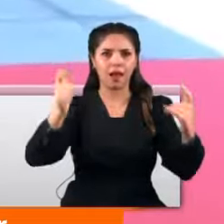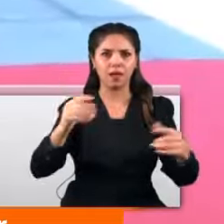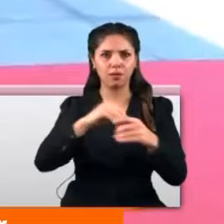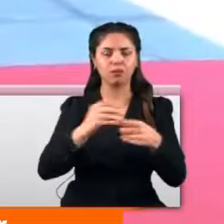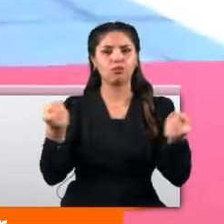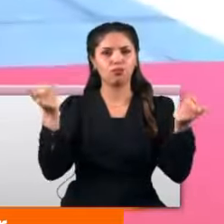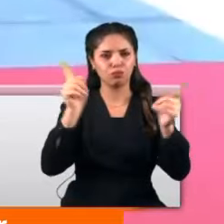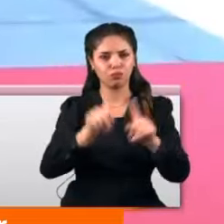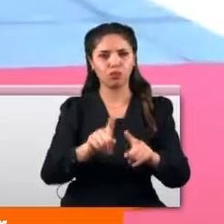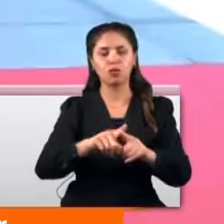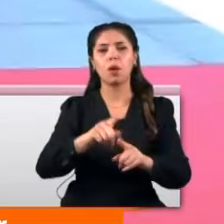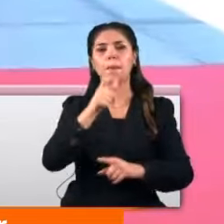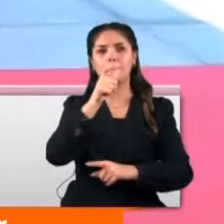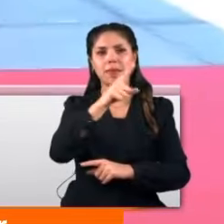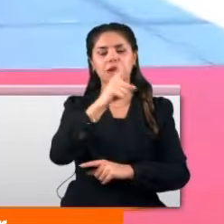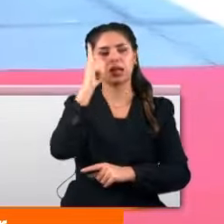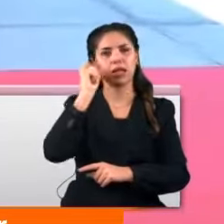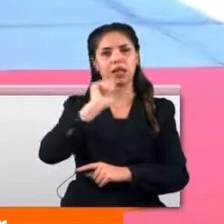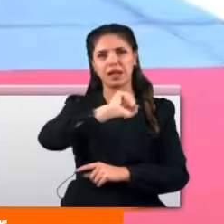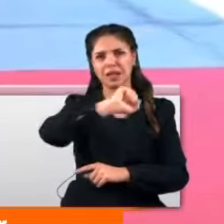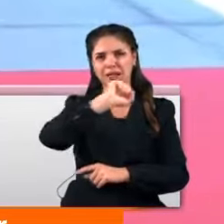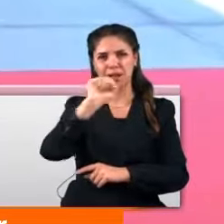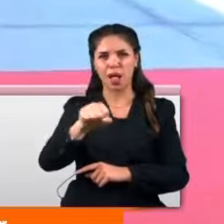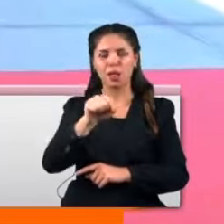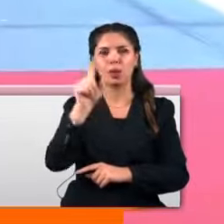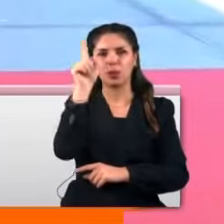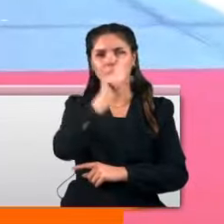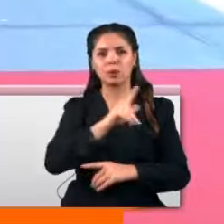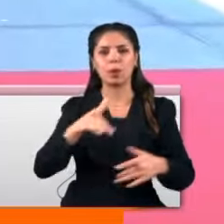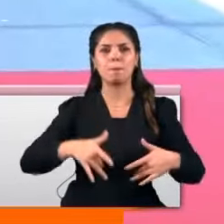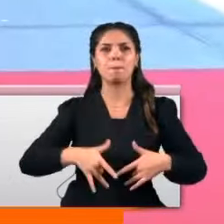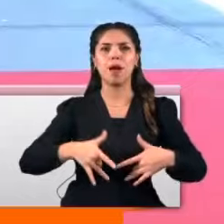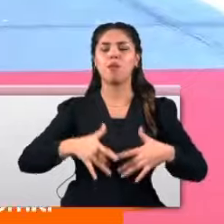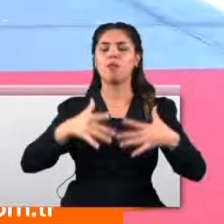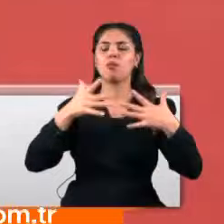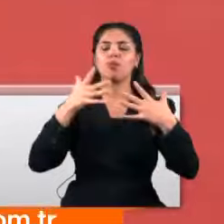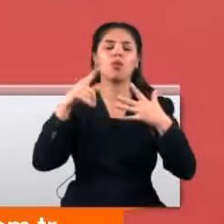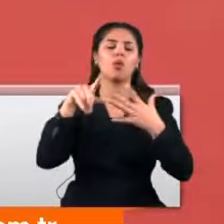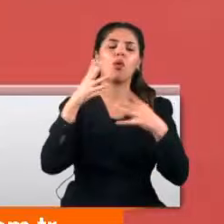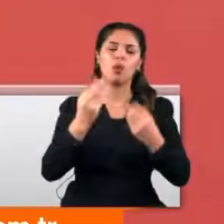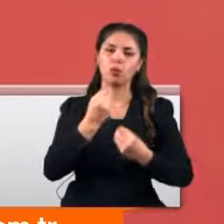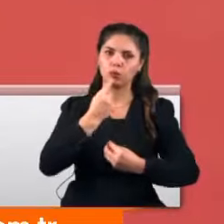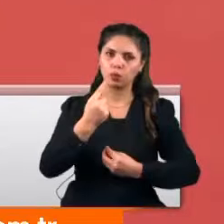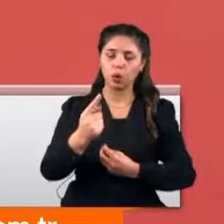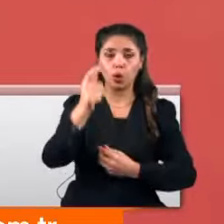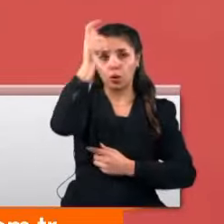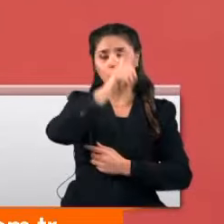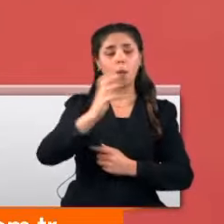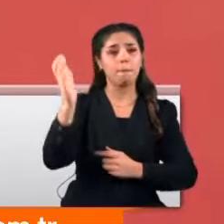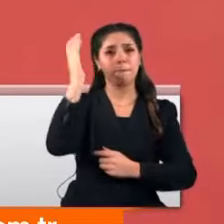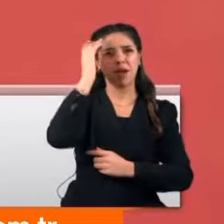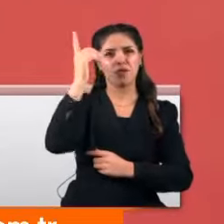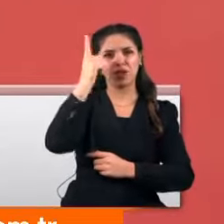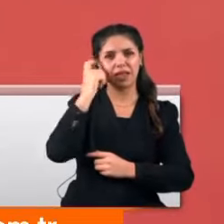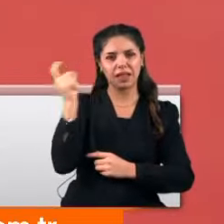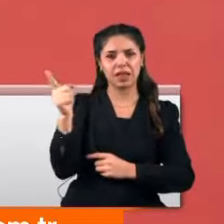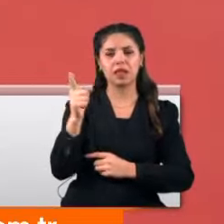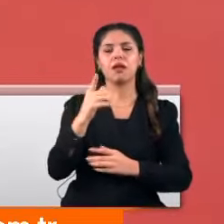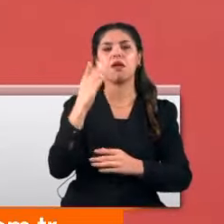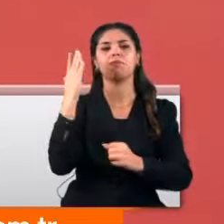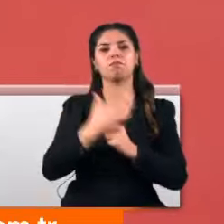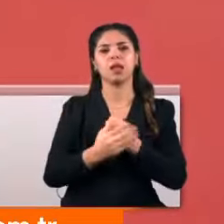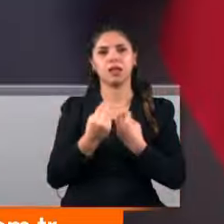Brezilya'nın İsrail saldırganlığı karşısında takındığı tavırdan duyduğu memnuniyeti dile getirdi. Türkiye'nin başta İsrail'e silah ve mühimmat